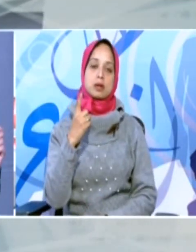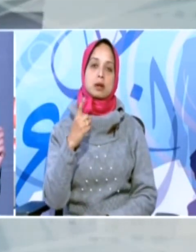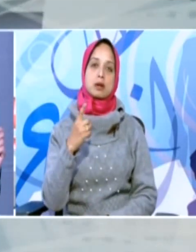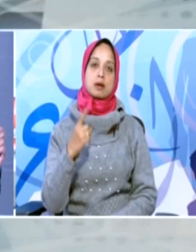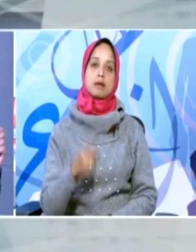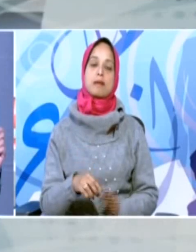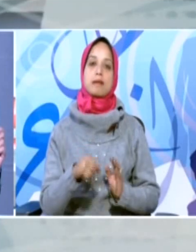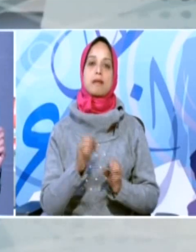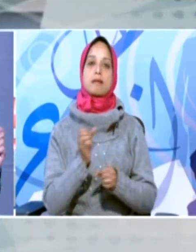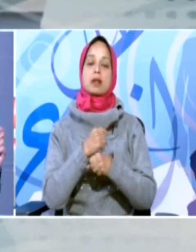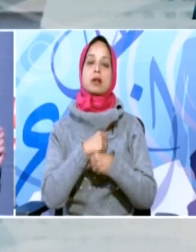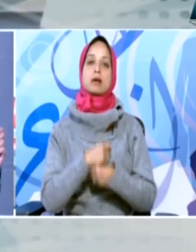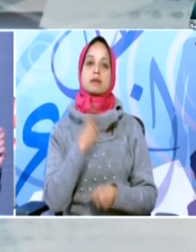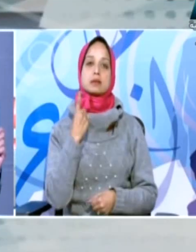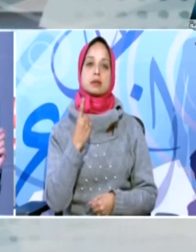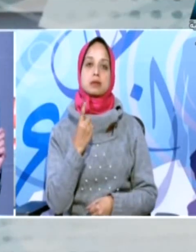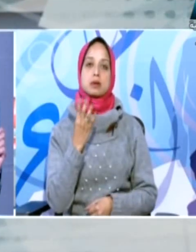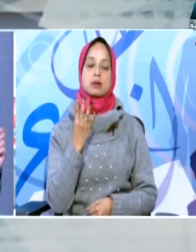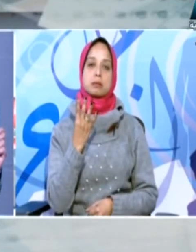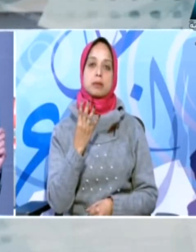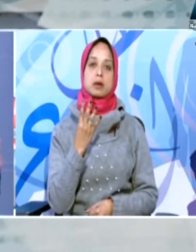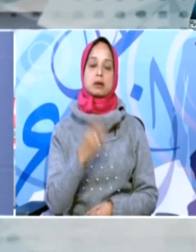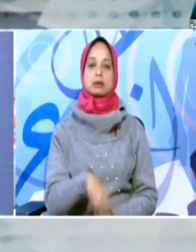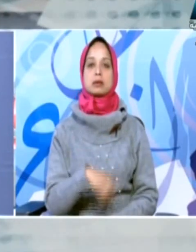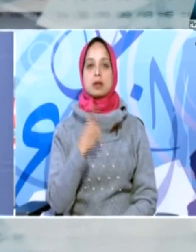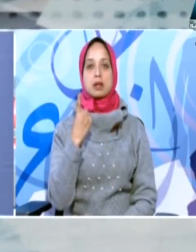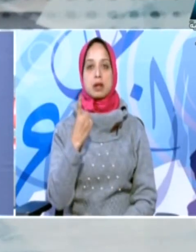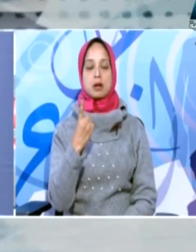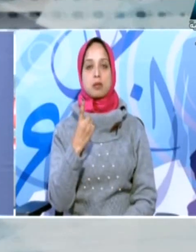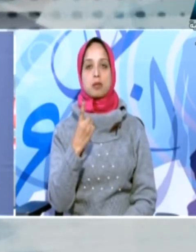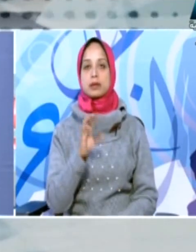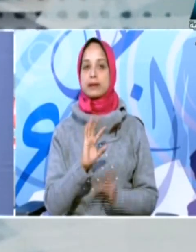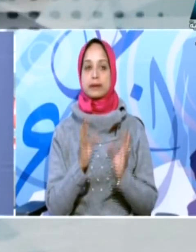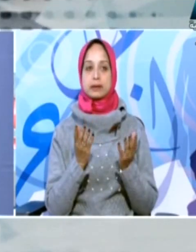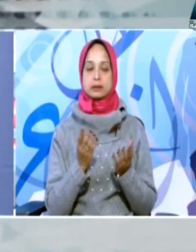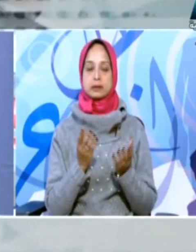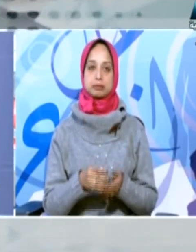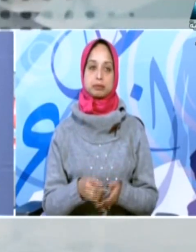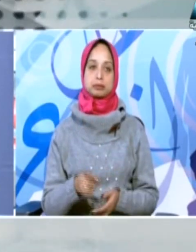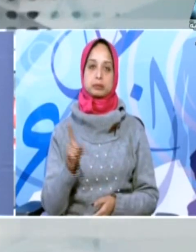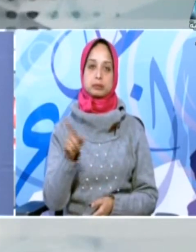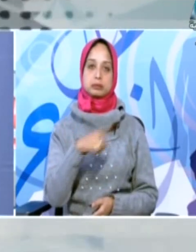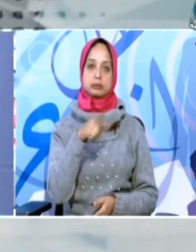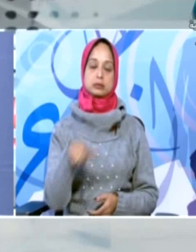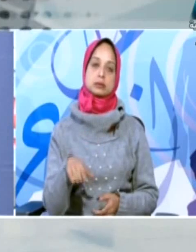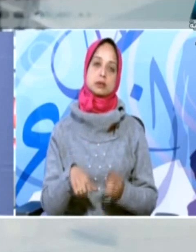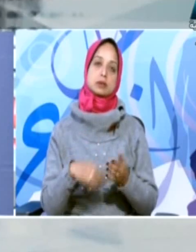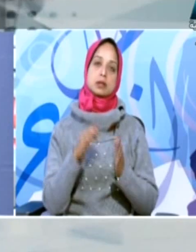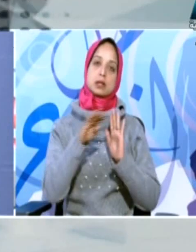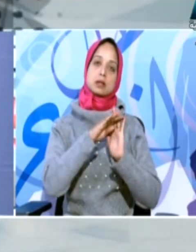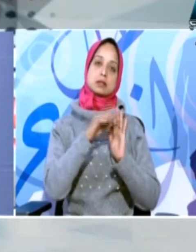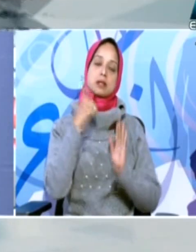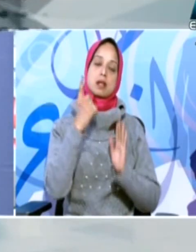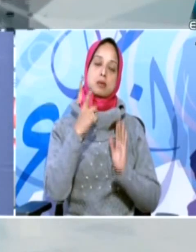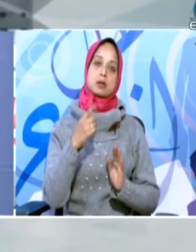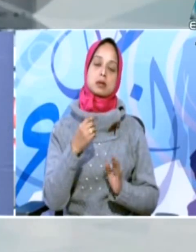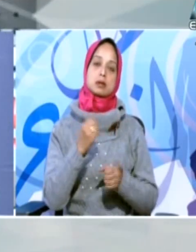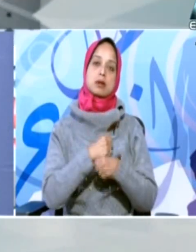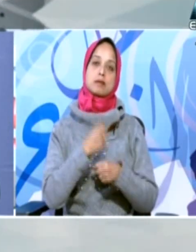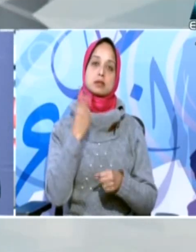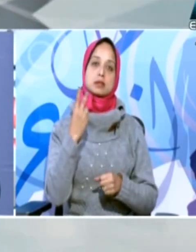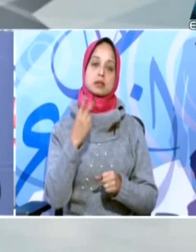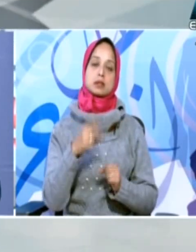التحفظات الاربعه، تامين دفاع حمايه سودان. التحفظ الاولاني اتلغى مع النص. التحفظ الثاني اتلغى في النص